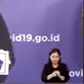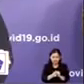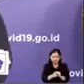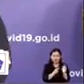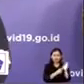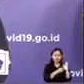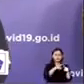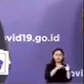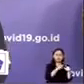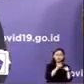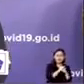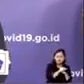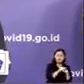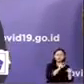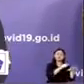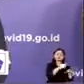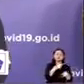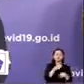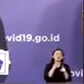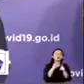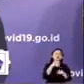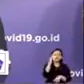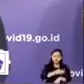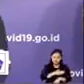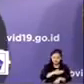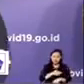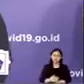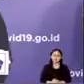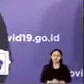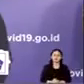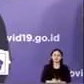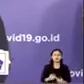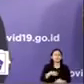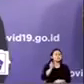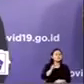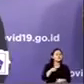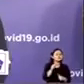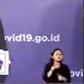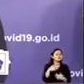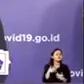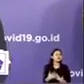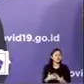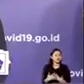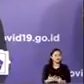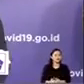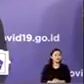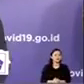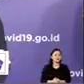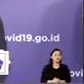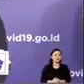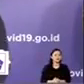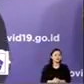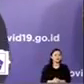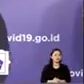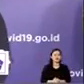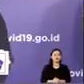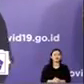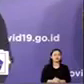7 sampai dengan 14 Hari dan ini bisa kita pakai dalam eee setting untuk